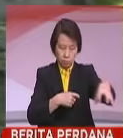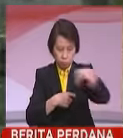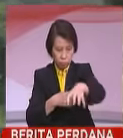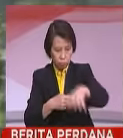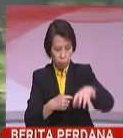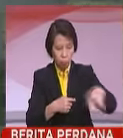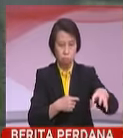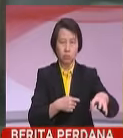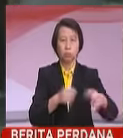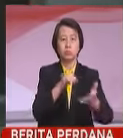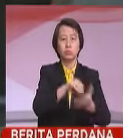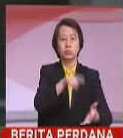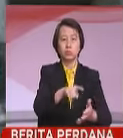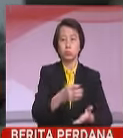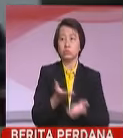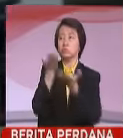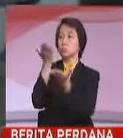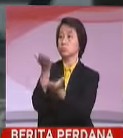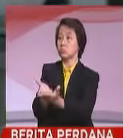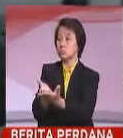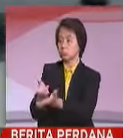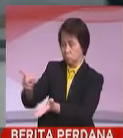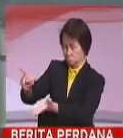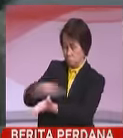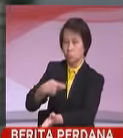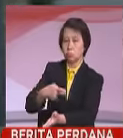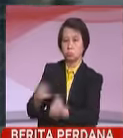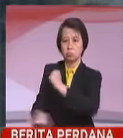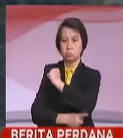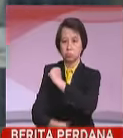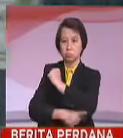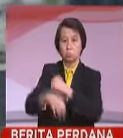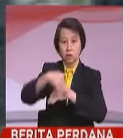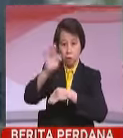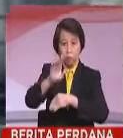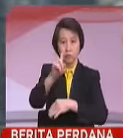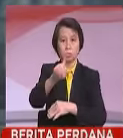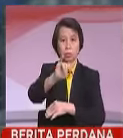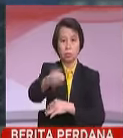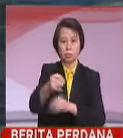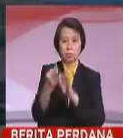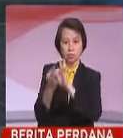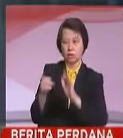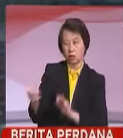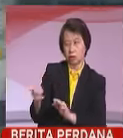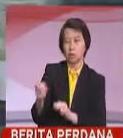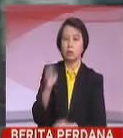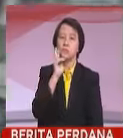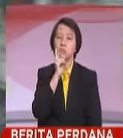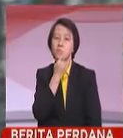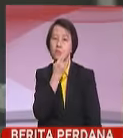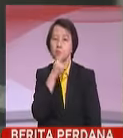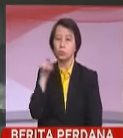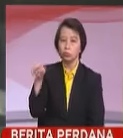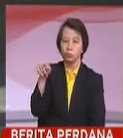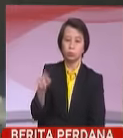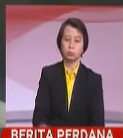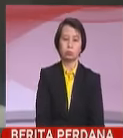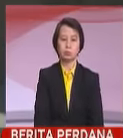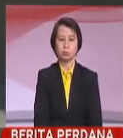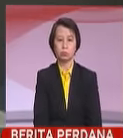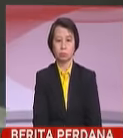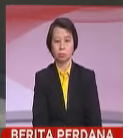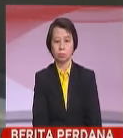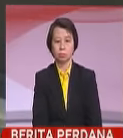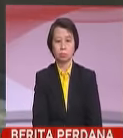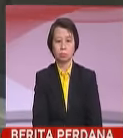dan Megat Dewa mengemukakan tuntutan saman lebih RM1 juta terhadap pemilik restoran terbabit.